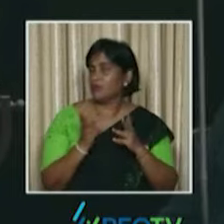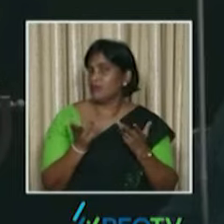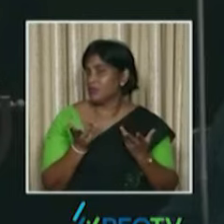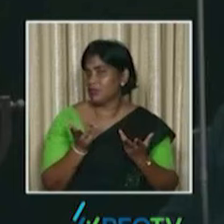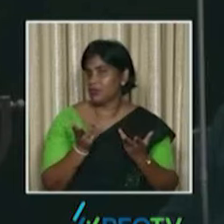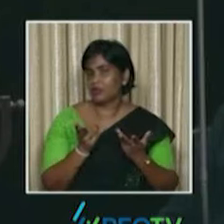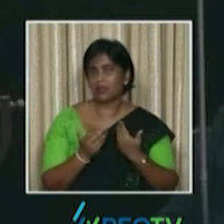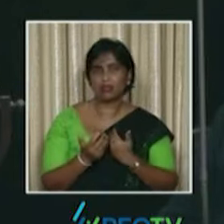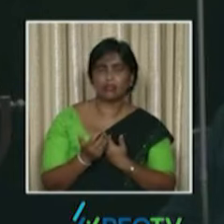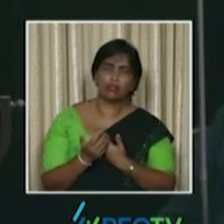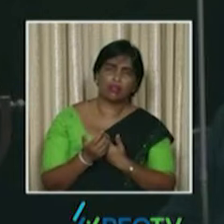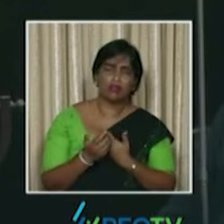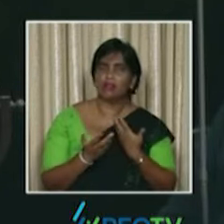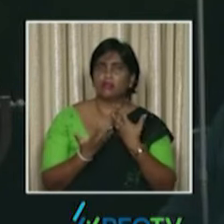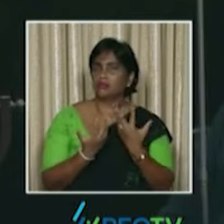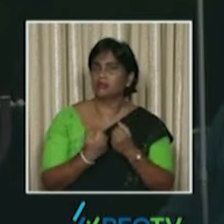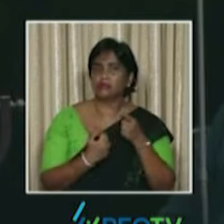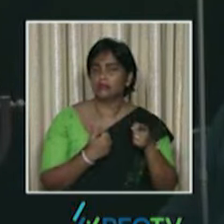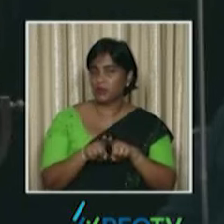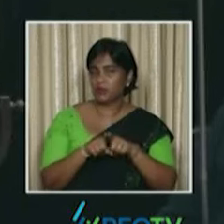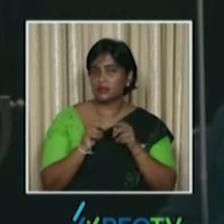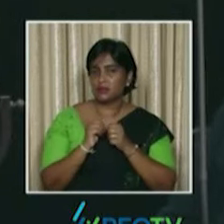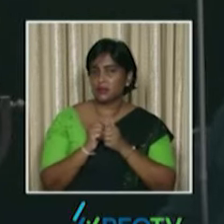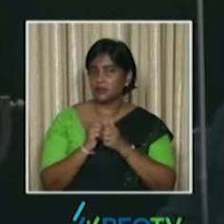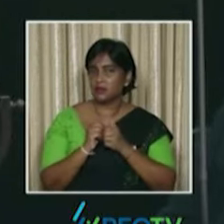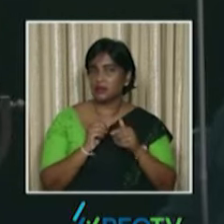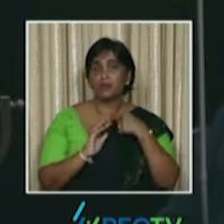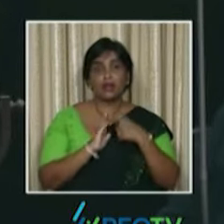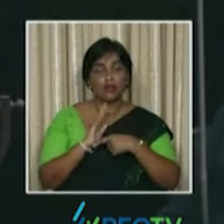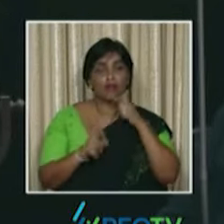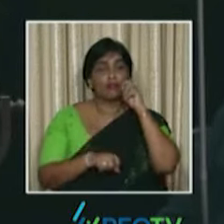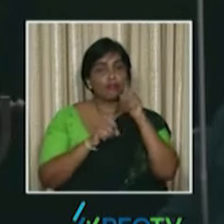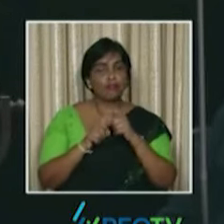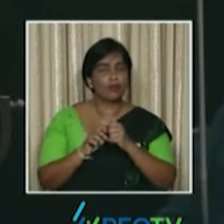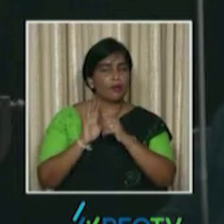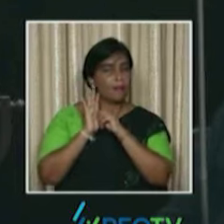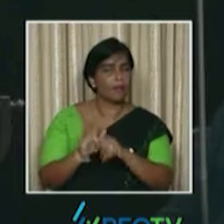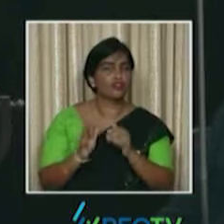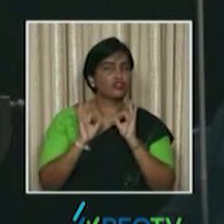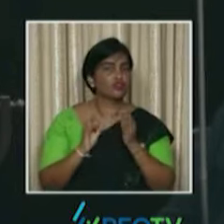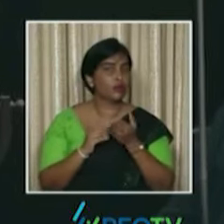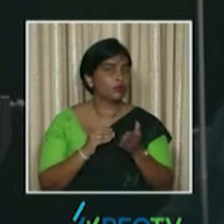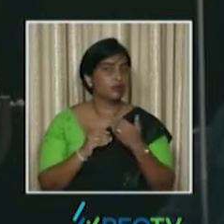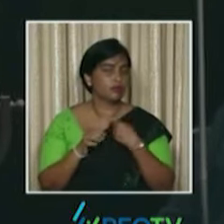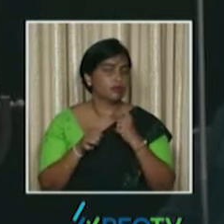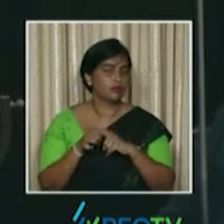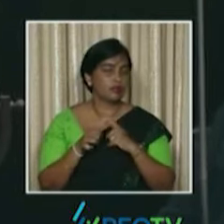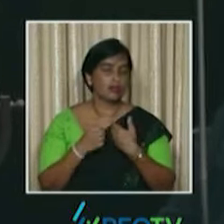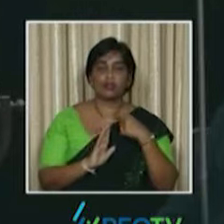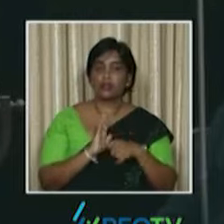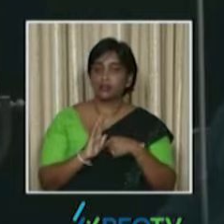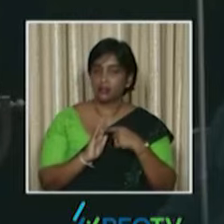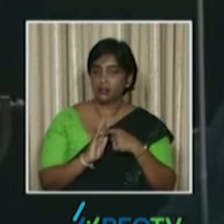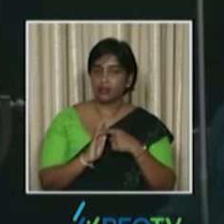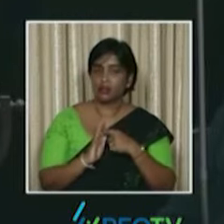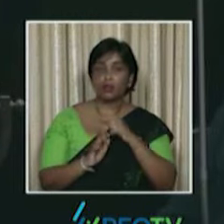අයගේ ආශාවන් ඉෂ්ට කරගන්න මේ විදියට රටේ ජනතාව බිල්ලට දෙන්න සූදානම්ද කියන ගැටලුව අපිට ඇති වෙලා